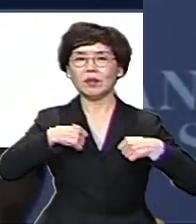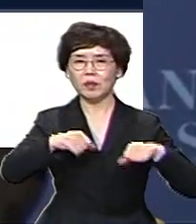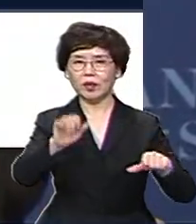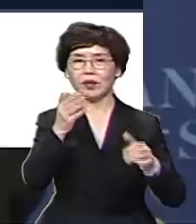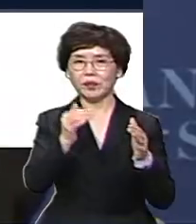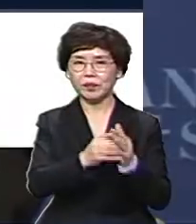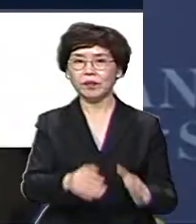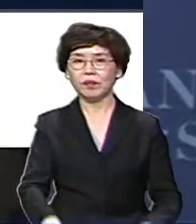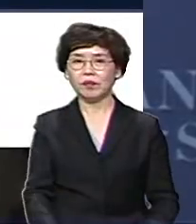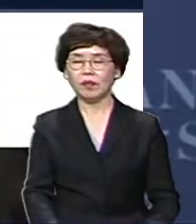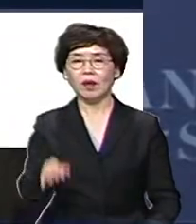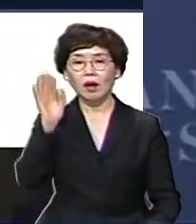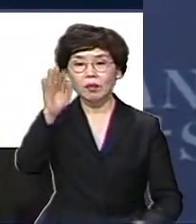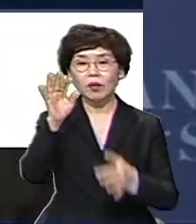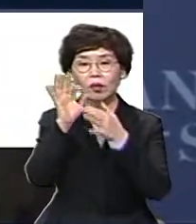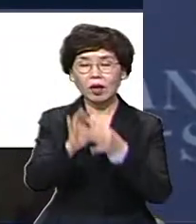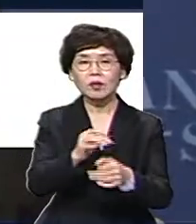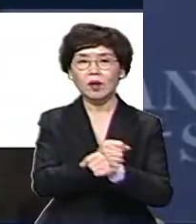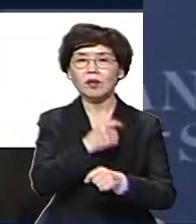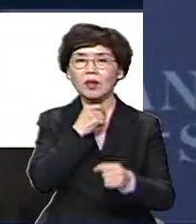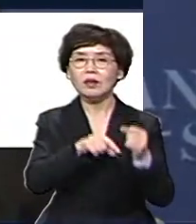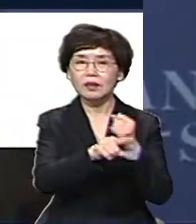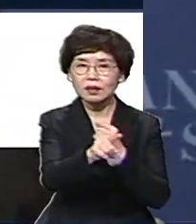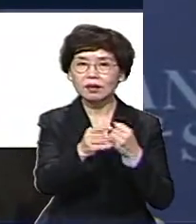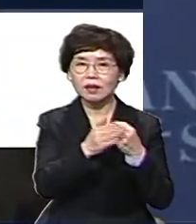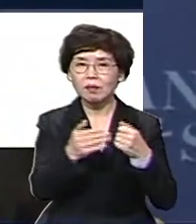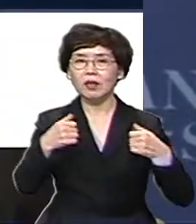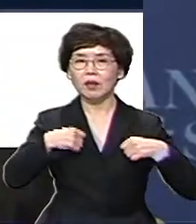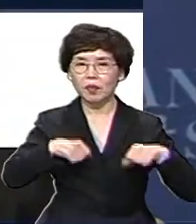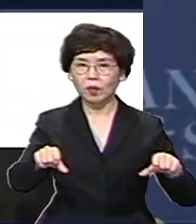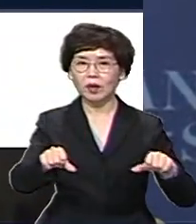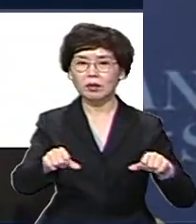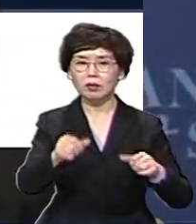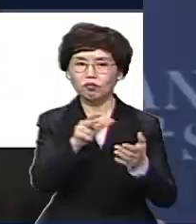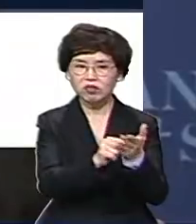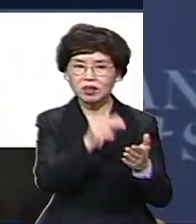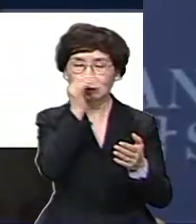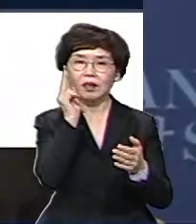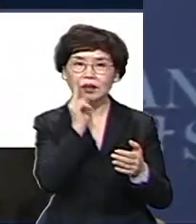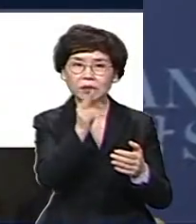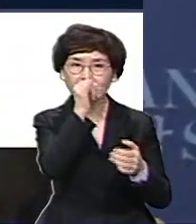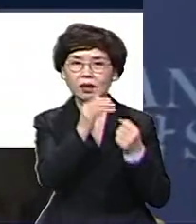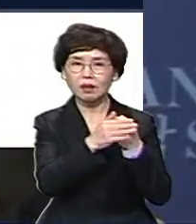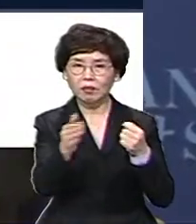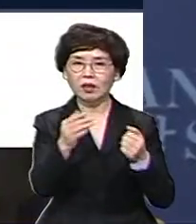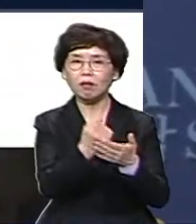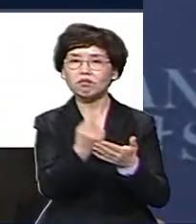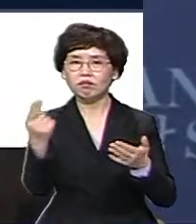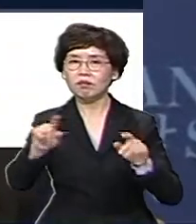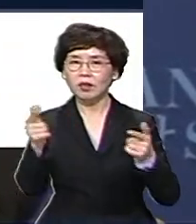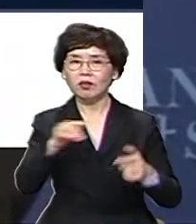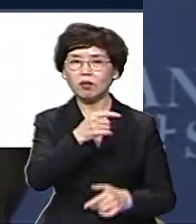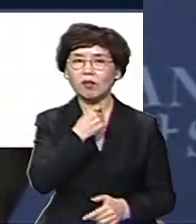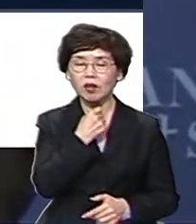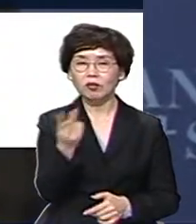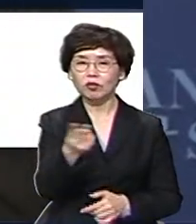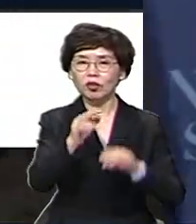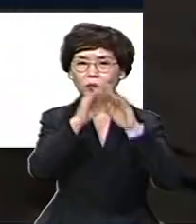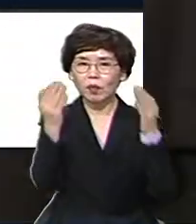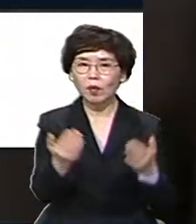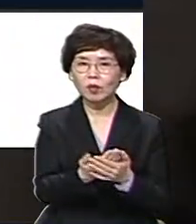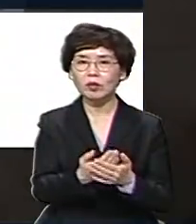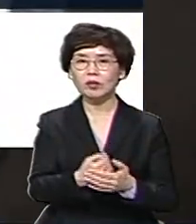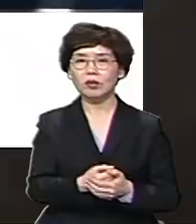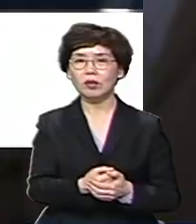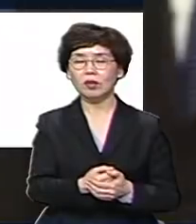하고 진전을 이루었지만 조금 더 낮게 만들자라고 하는 입장에서 나오게 된 것입니다. 회담장을 나오게 된 것은 앞으로 계속하고자 하는 의지에